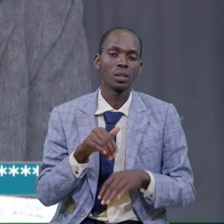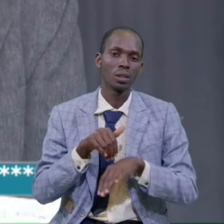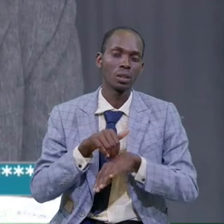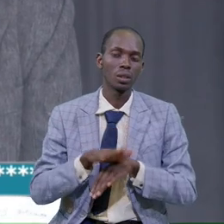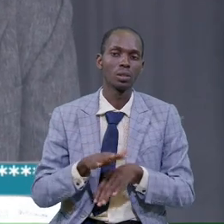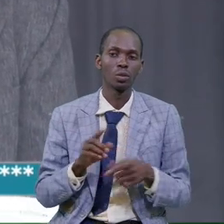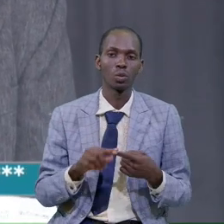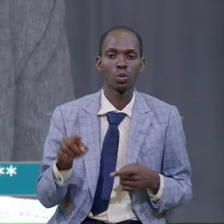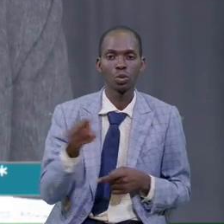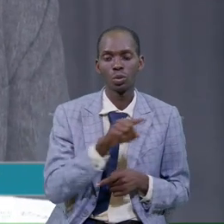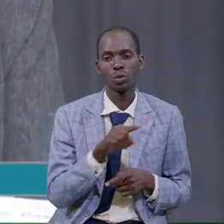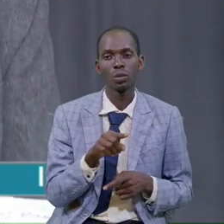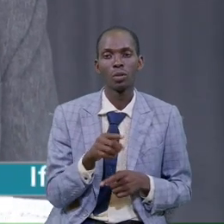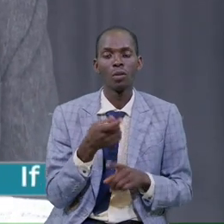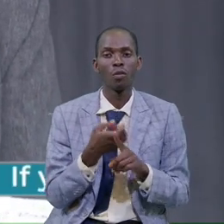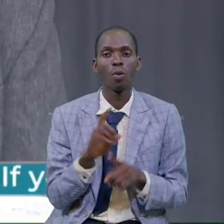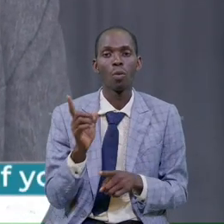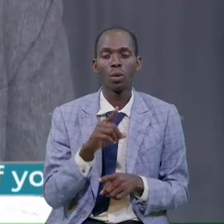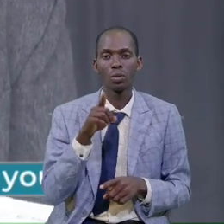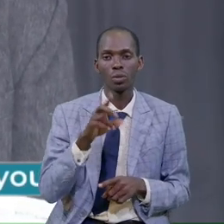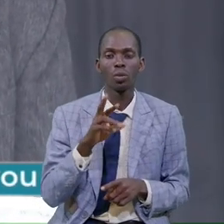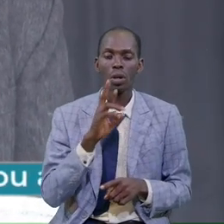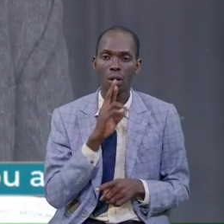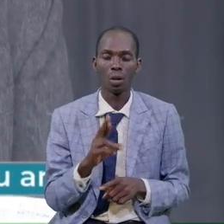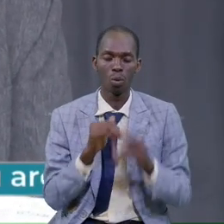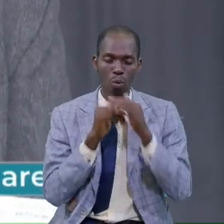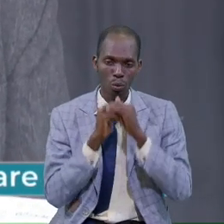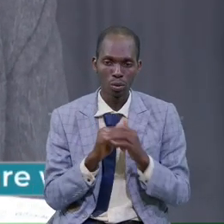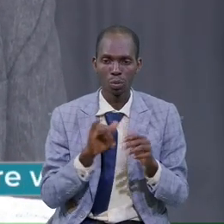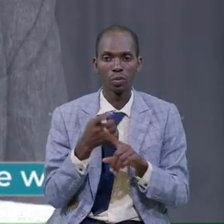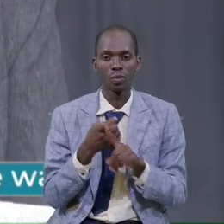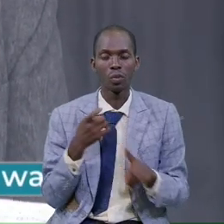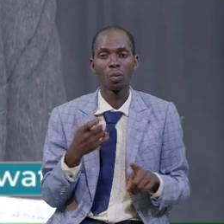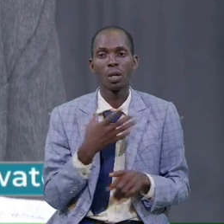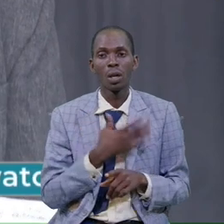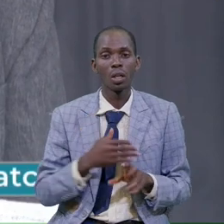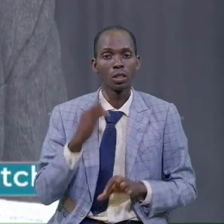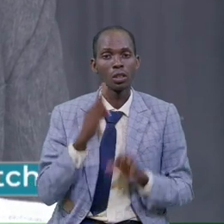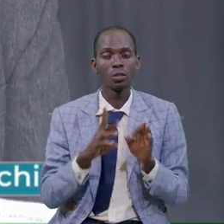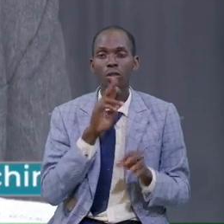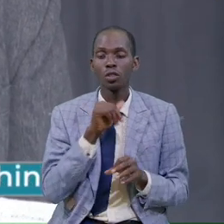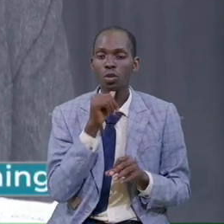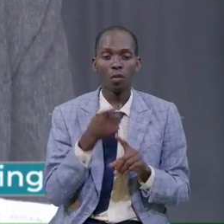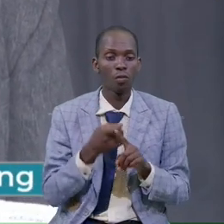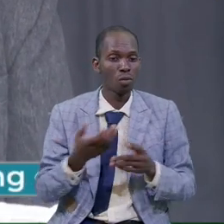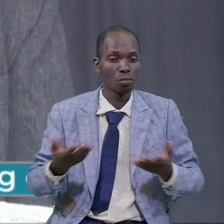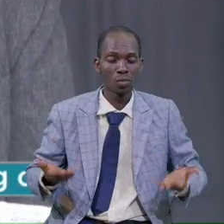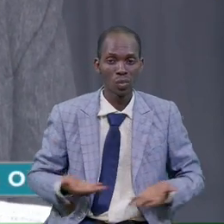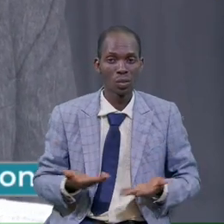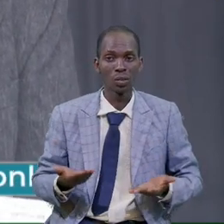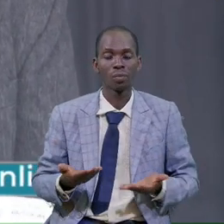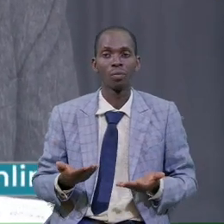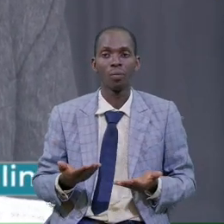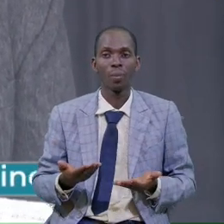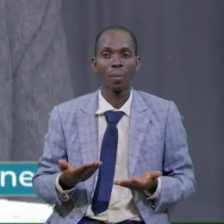from. And if you are not at the Alpha location, we want the leaders also to ensure that they